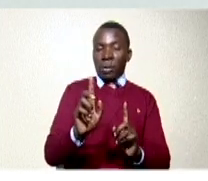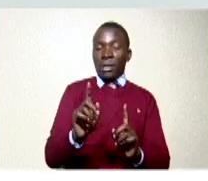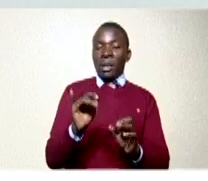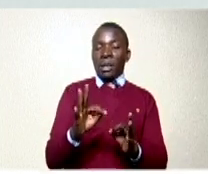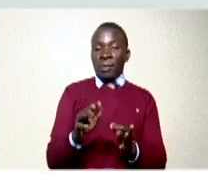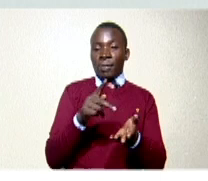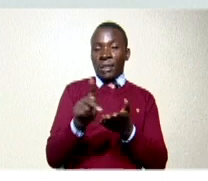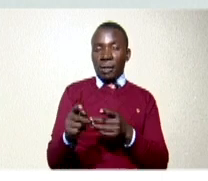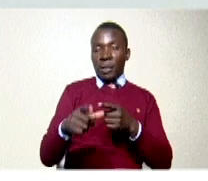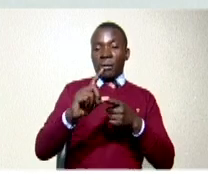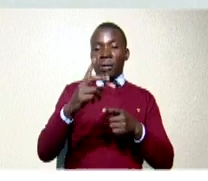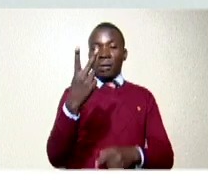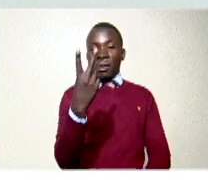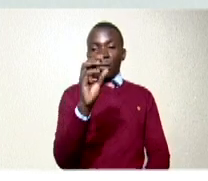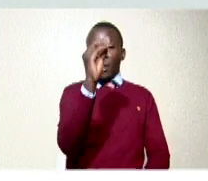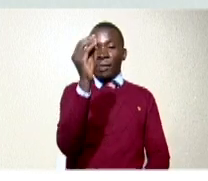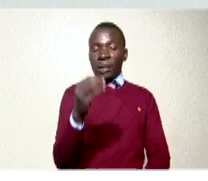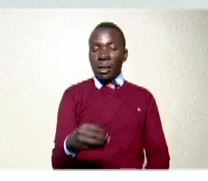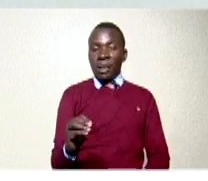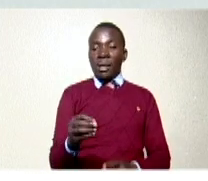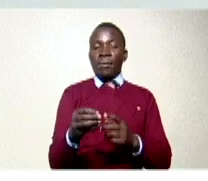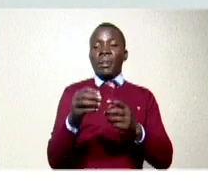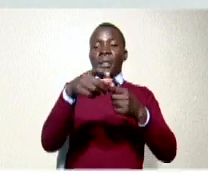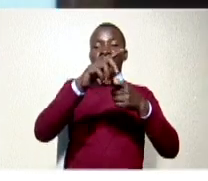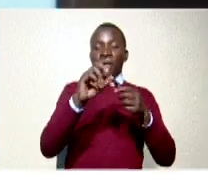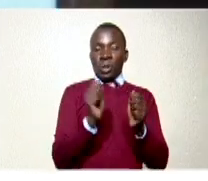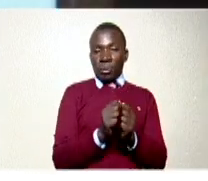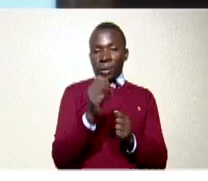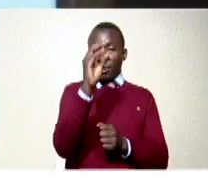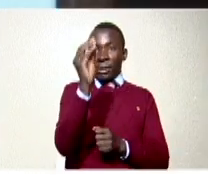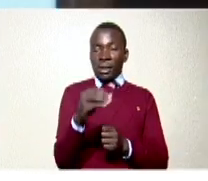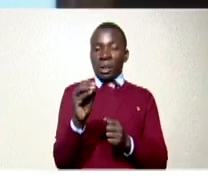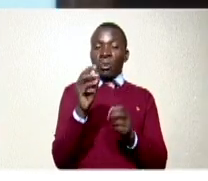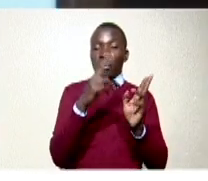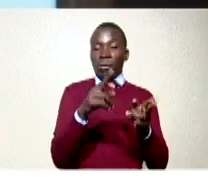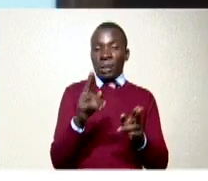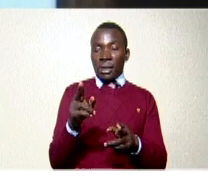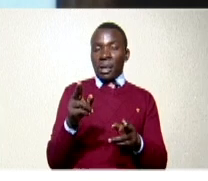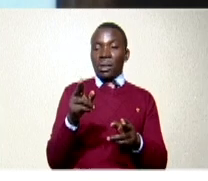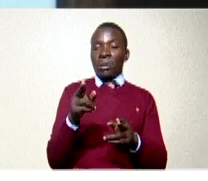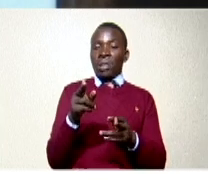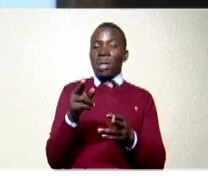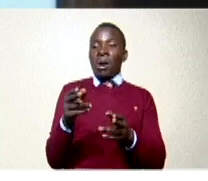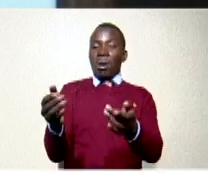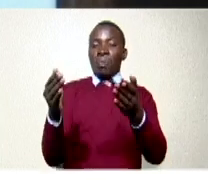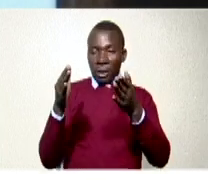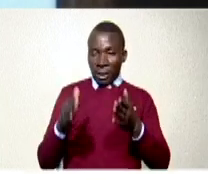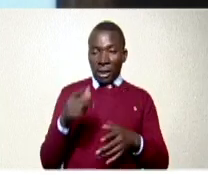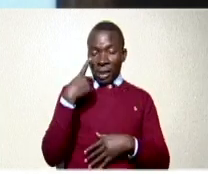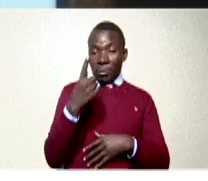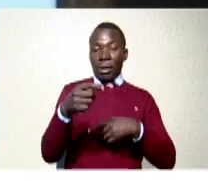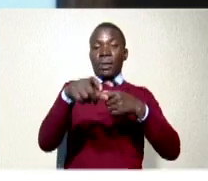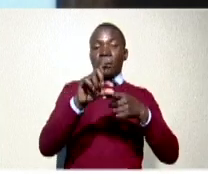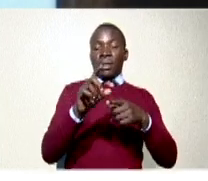byiyongeragaho 20% bikiyongeraho 10% n'ubundi umuguzi we biriyongera. Wazabona byiyongeraho ku muvuduko. Icyo turwana